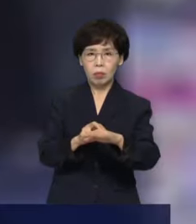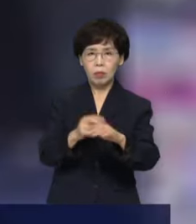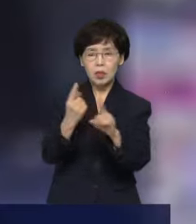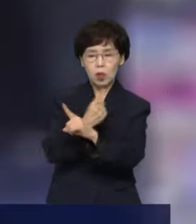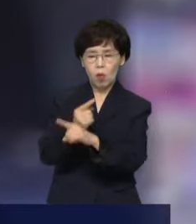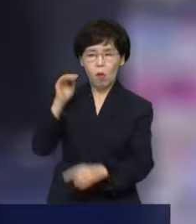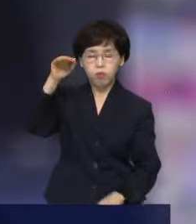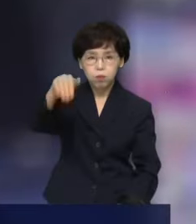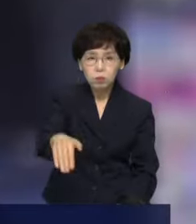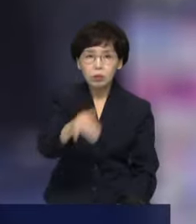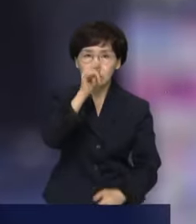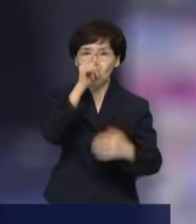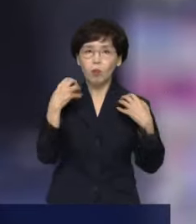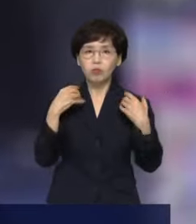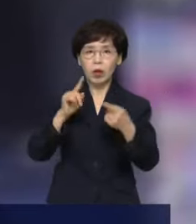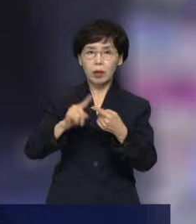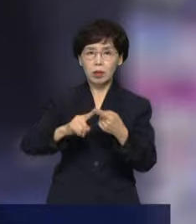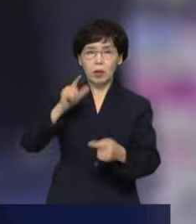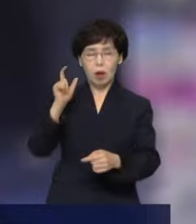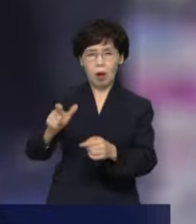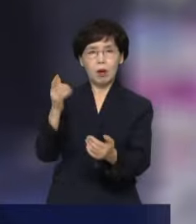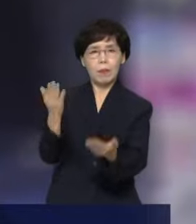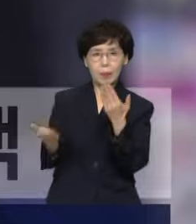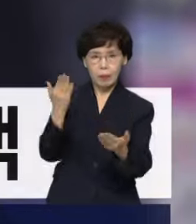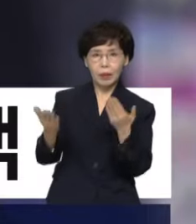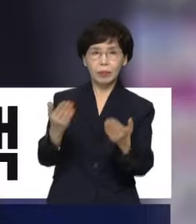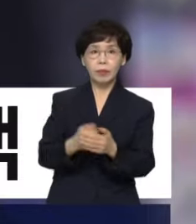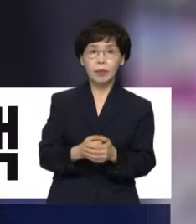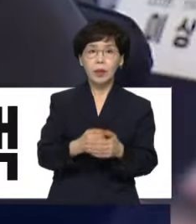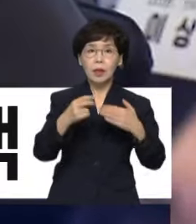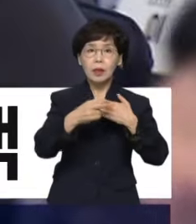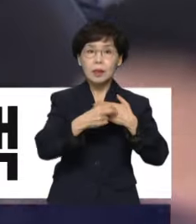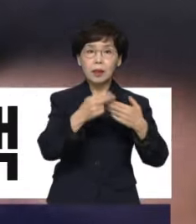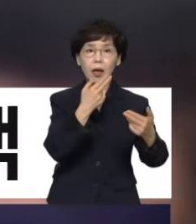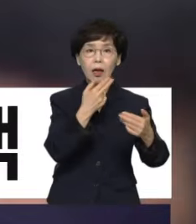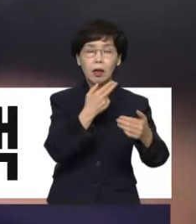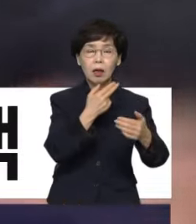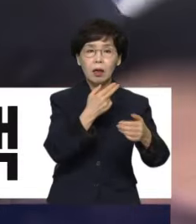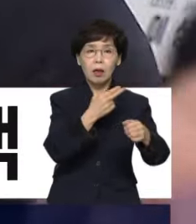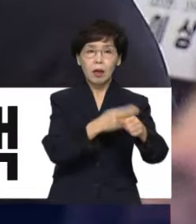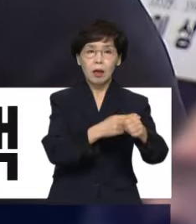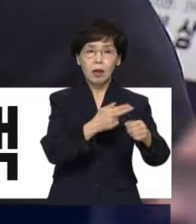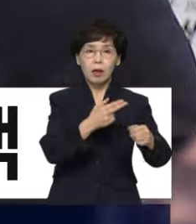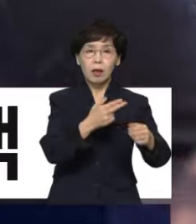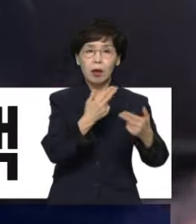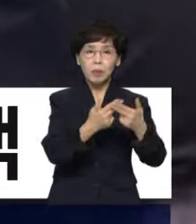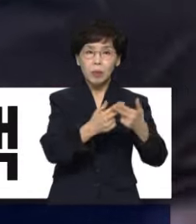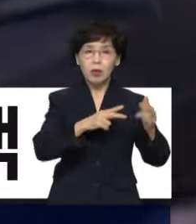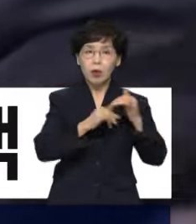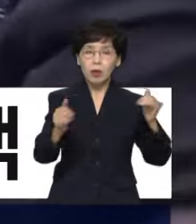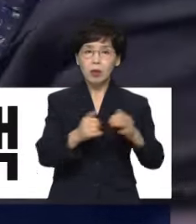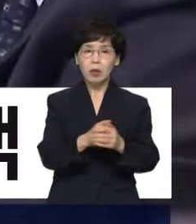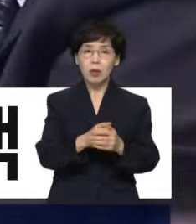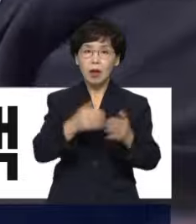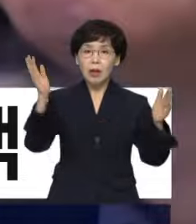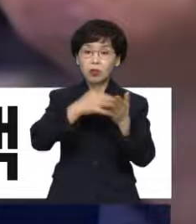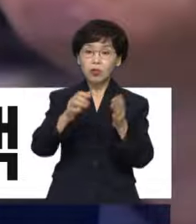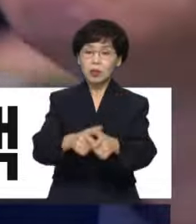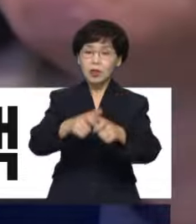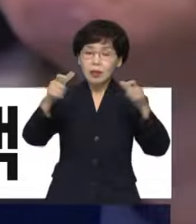있다며 정부를 강도 높게 비난했습니다. 의사협회 대의원들은 의대 증원 전면 백지화, 행정처분